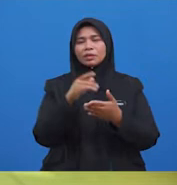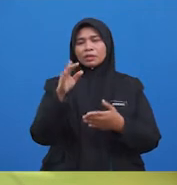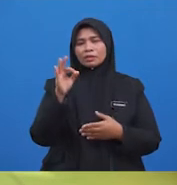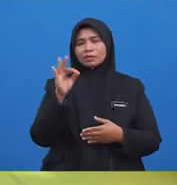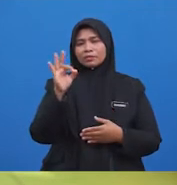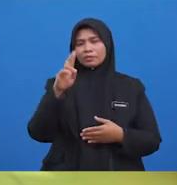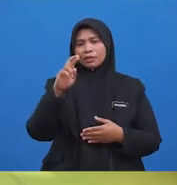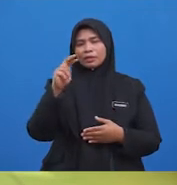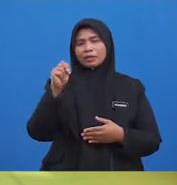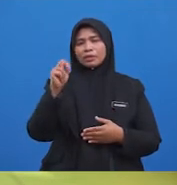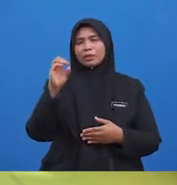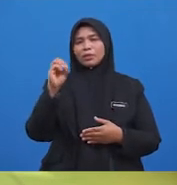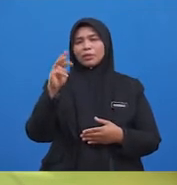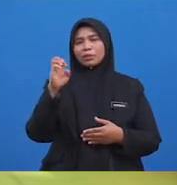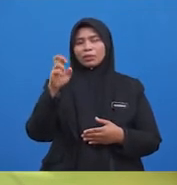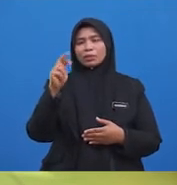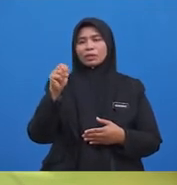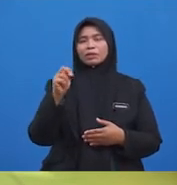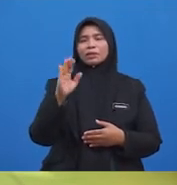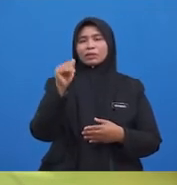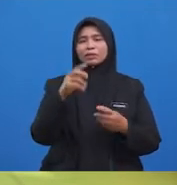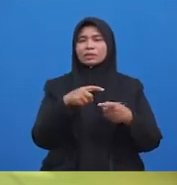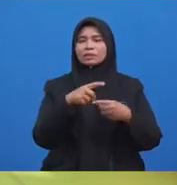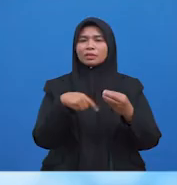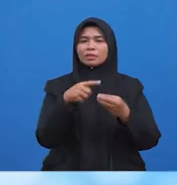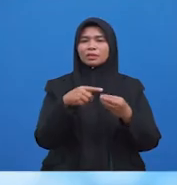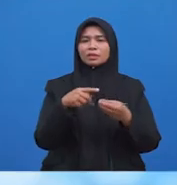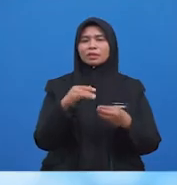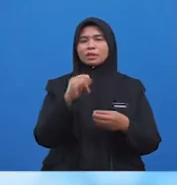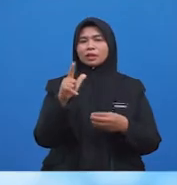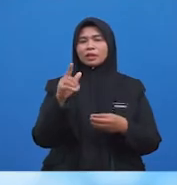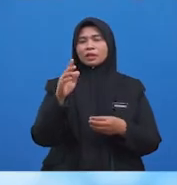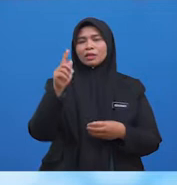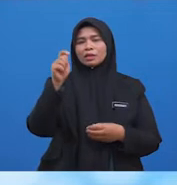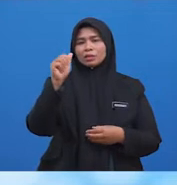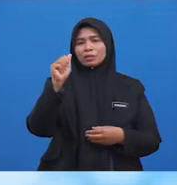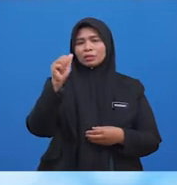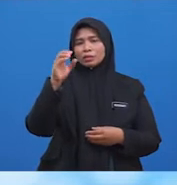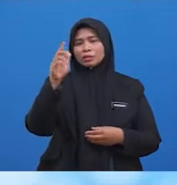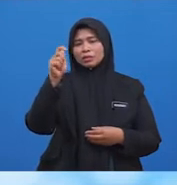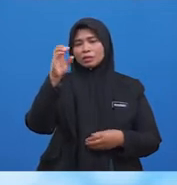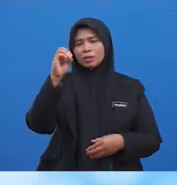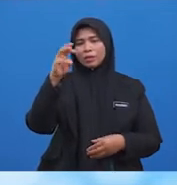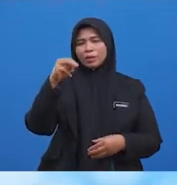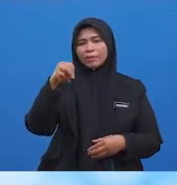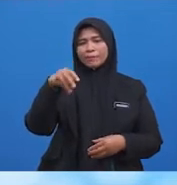fenomena yang berkaitan dengan kita Surya ialah Tompo matahari